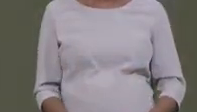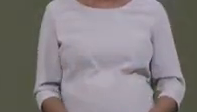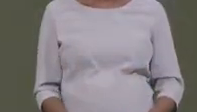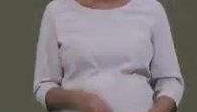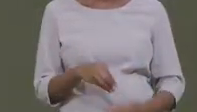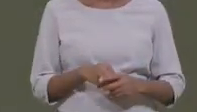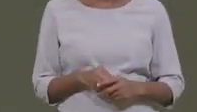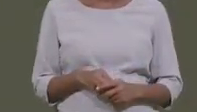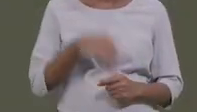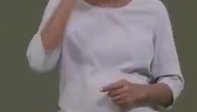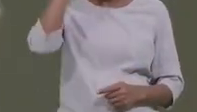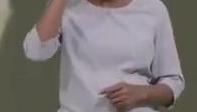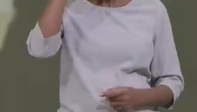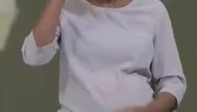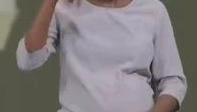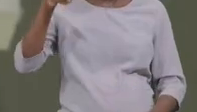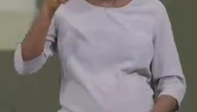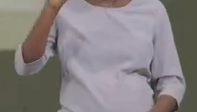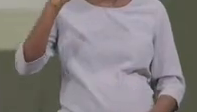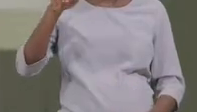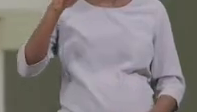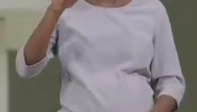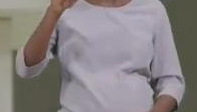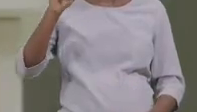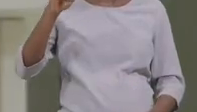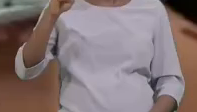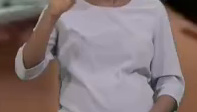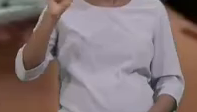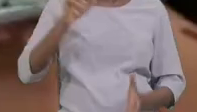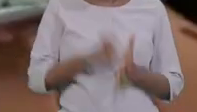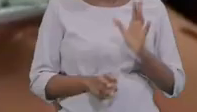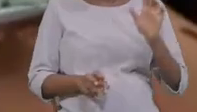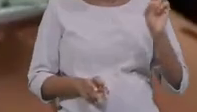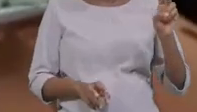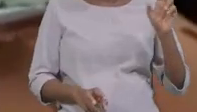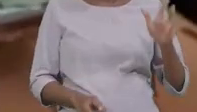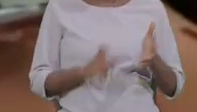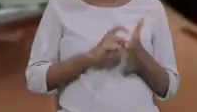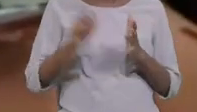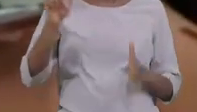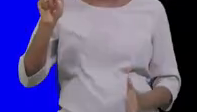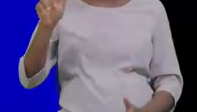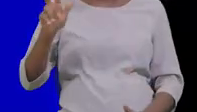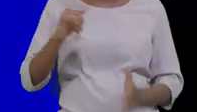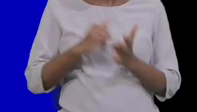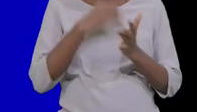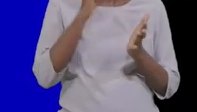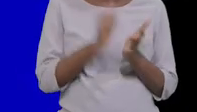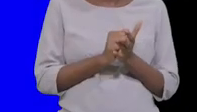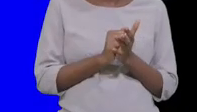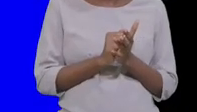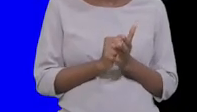S'approprier la septuple vérité de l'Esprit de Dieu. Proverbe 23, 23. En